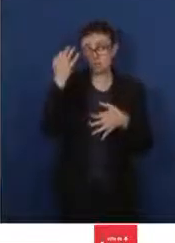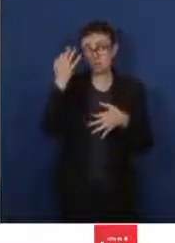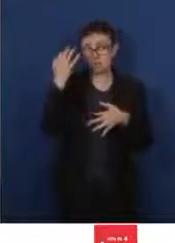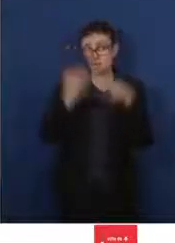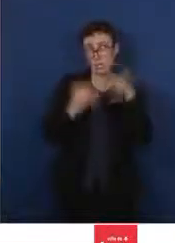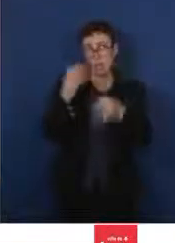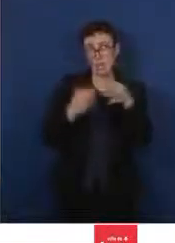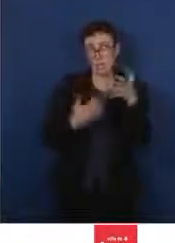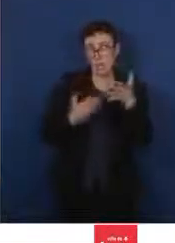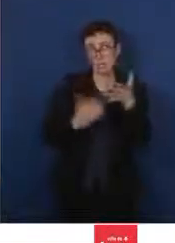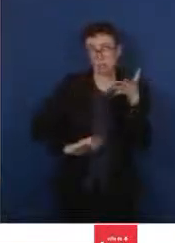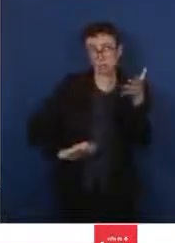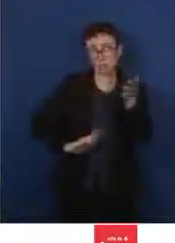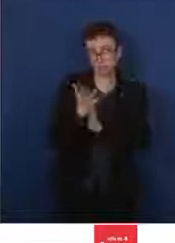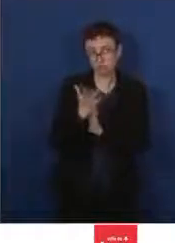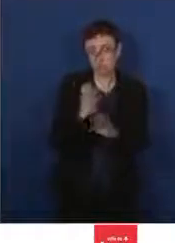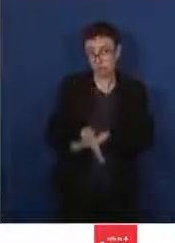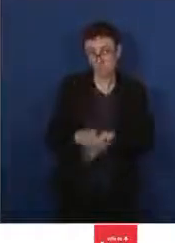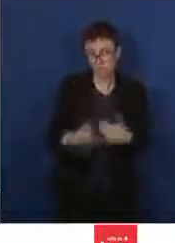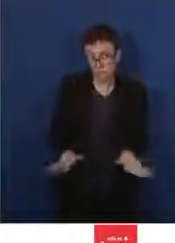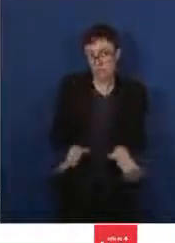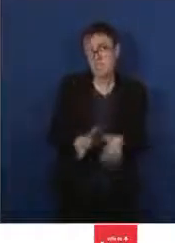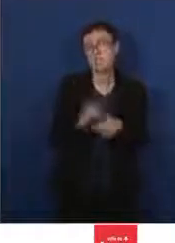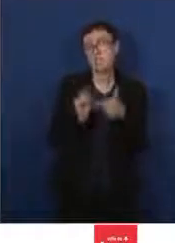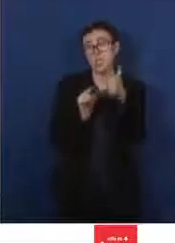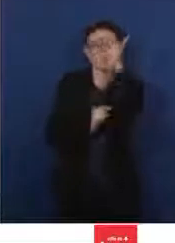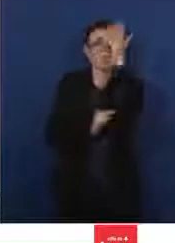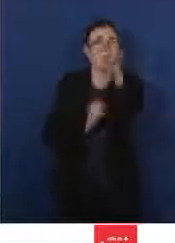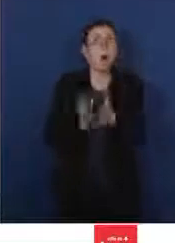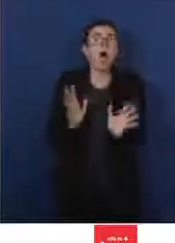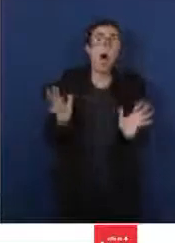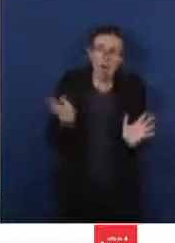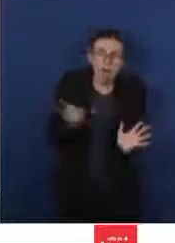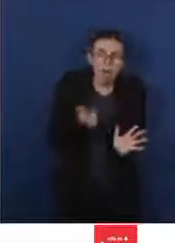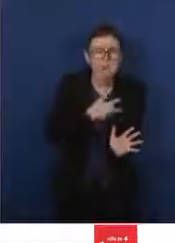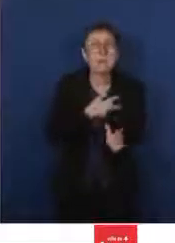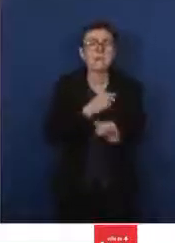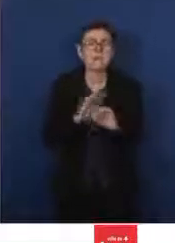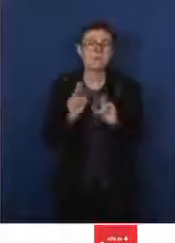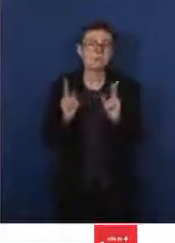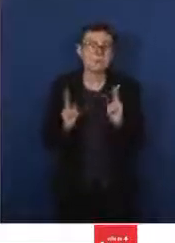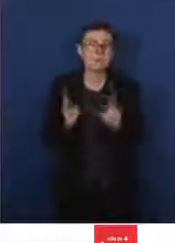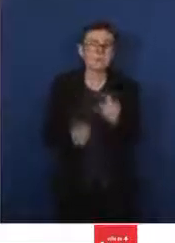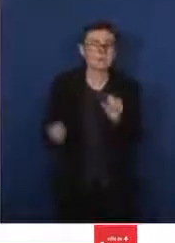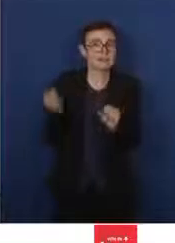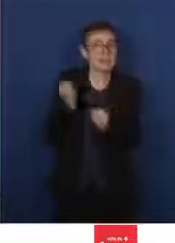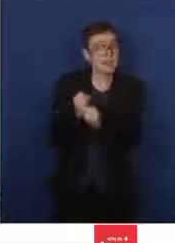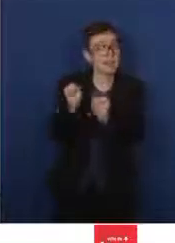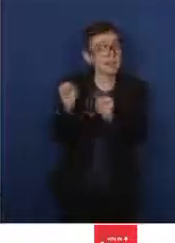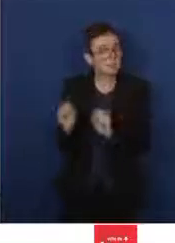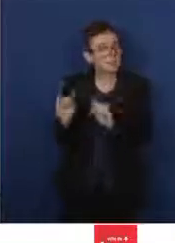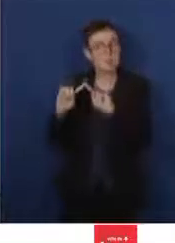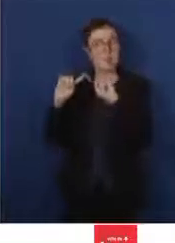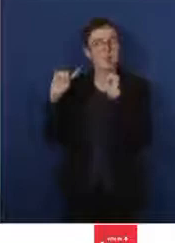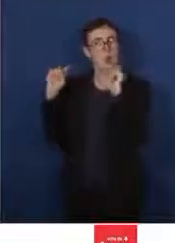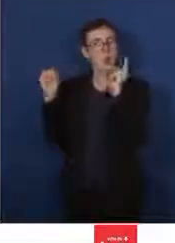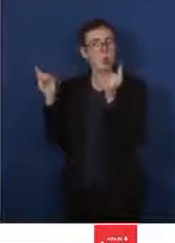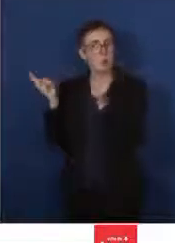l'improbable constitution d'un conseil lillois du jour. Mais revenons pour l'heure au sujet de la longue nuit municipale qui nous